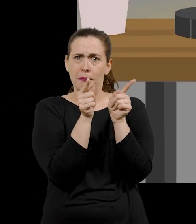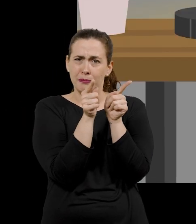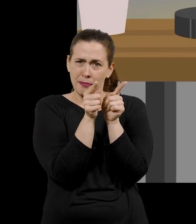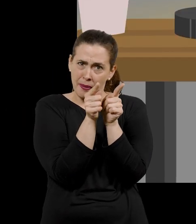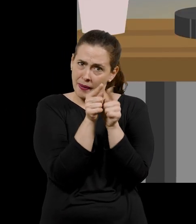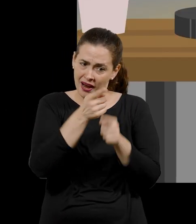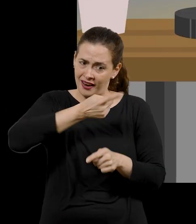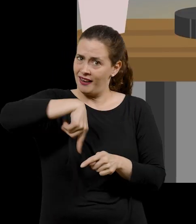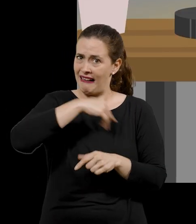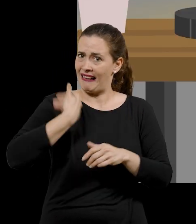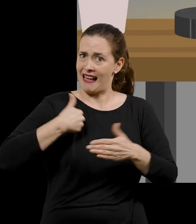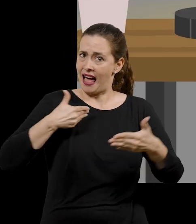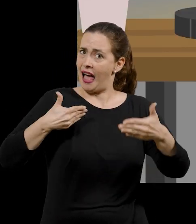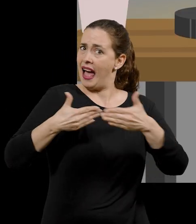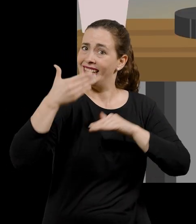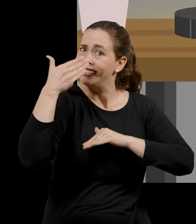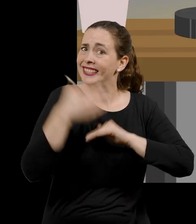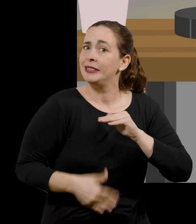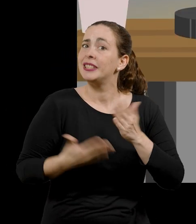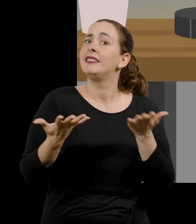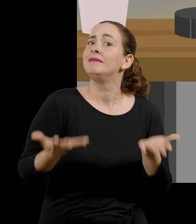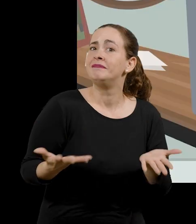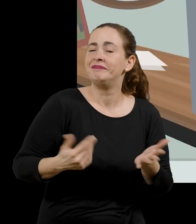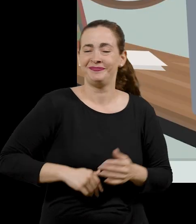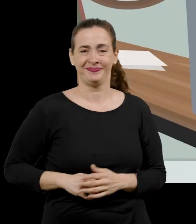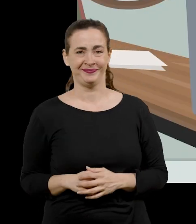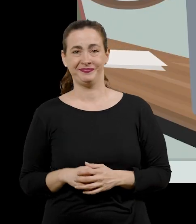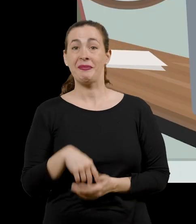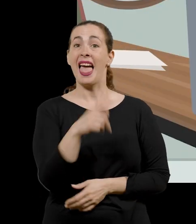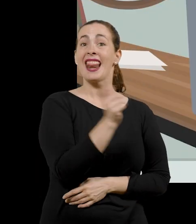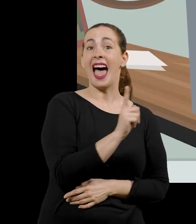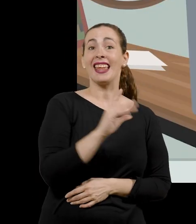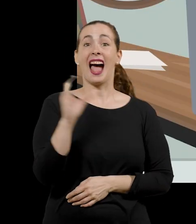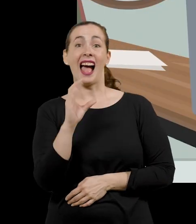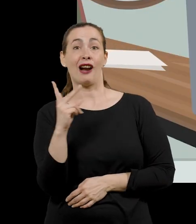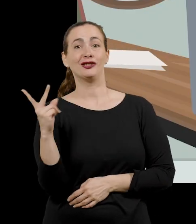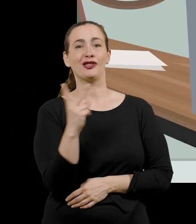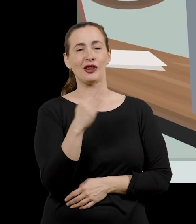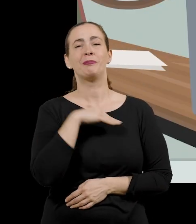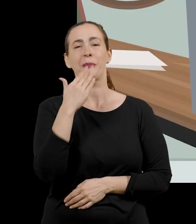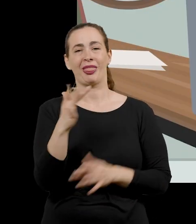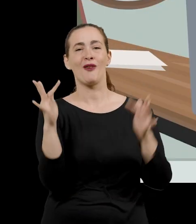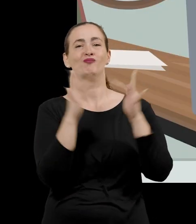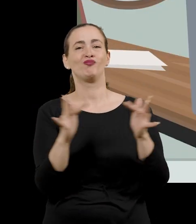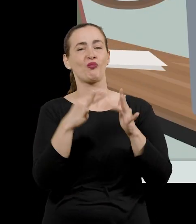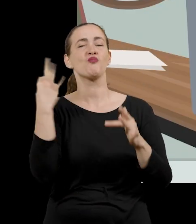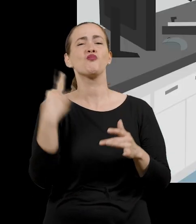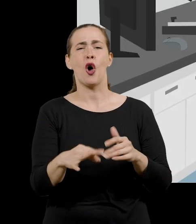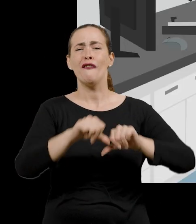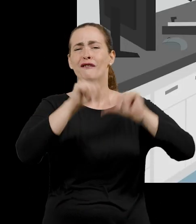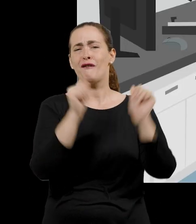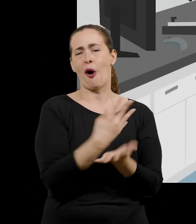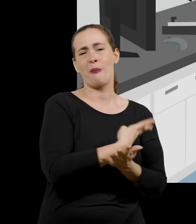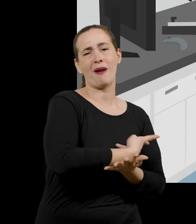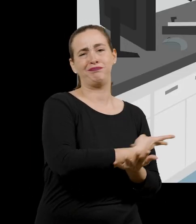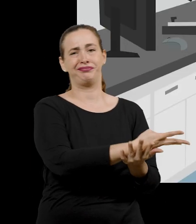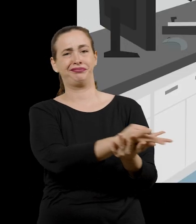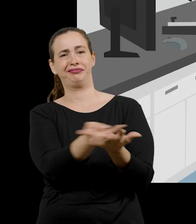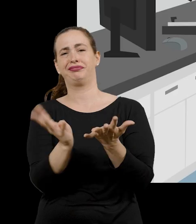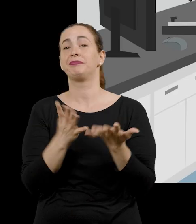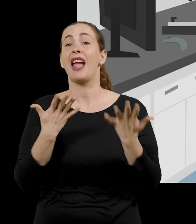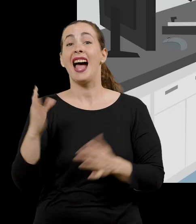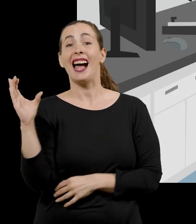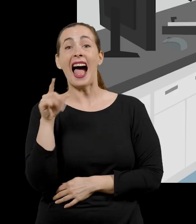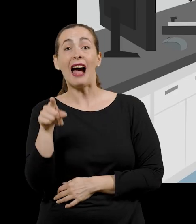seves dimensions? Ara, la Laia i en Carles saben que podran seguir en contacte de moltes formes diferents. I la mare d'en